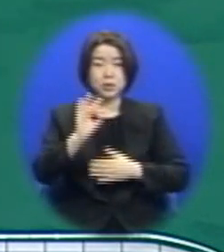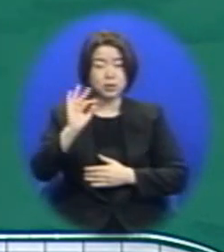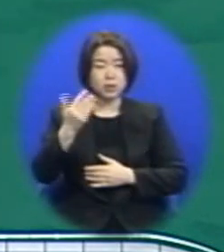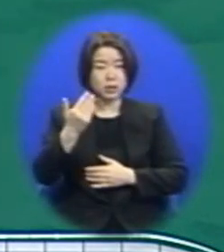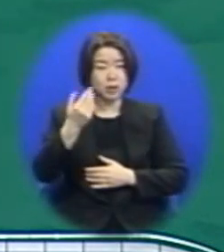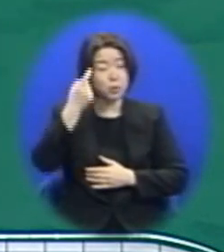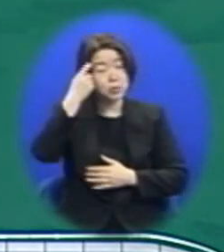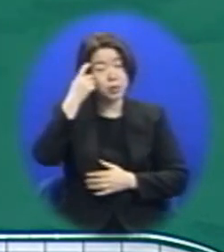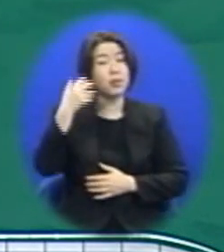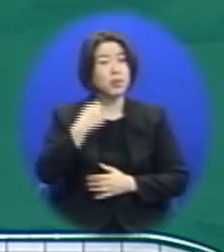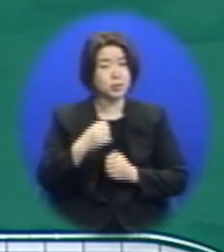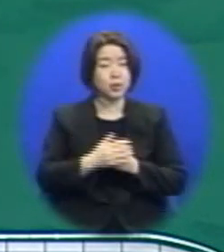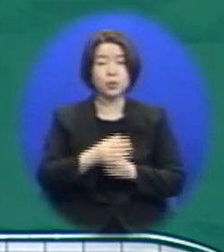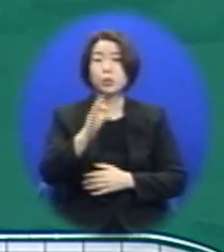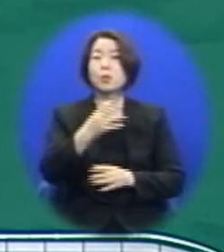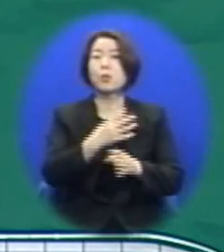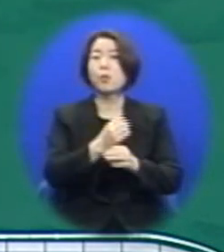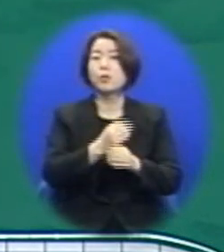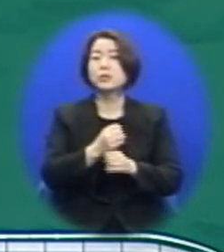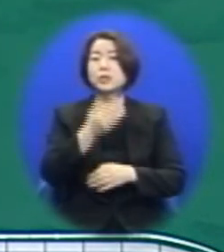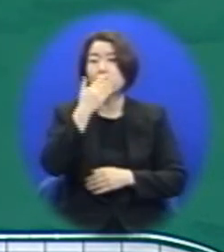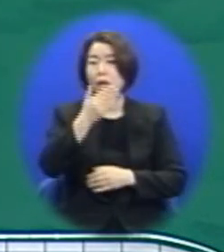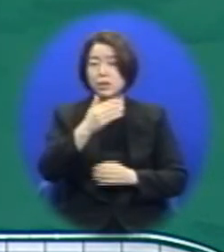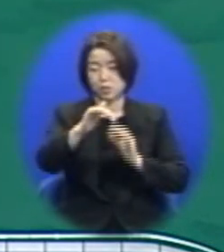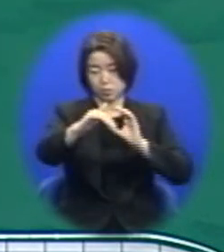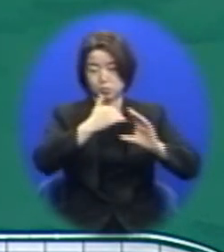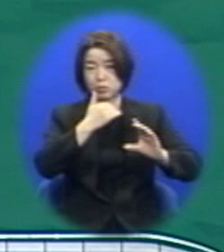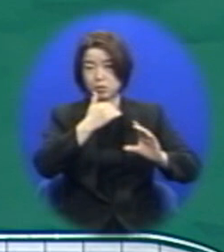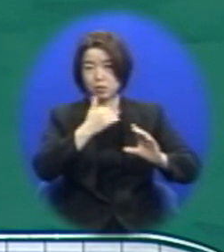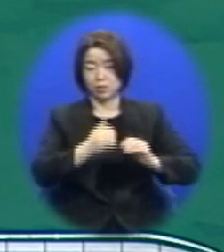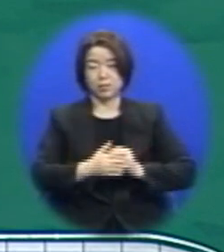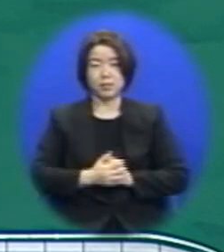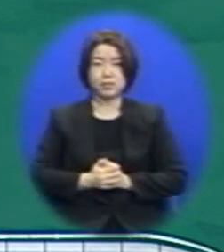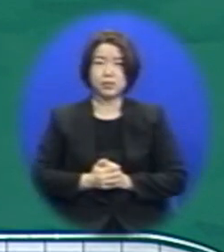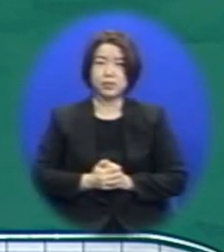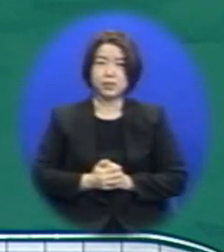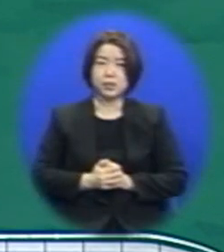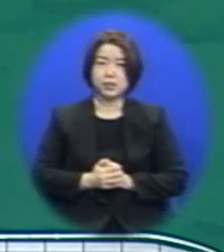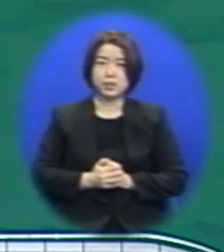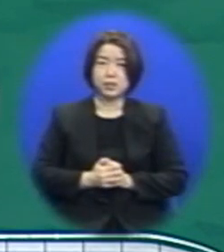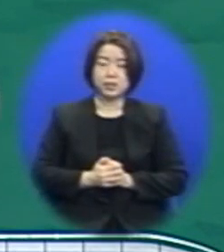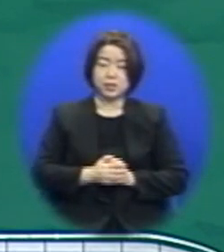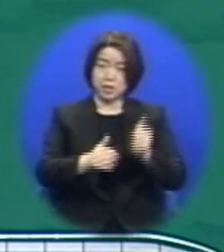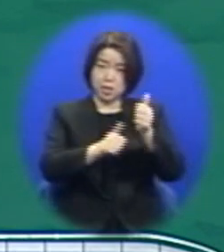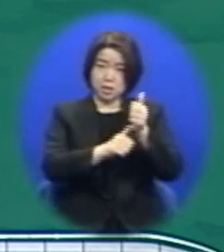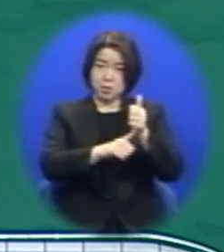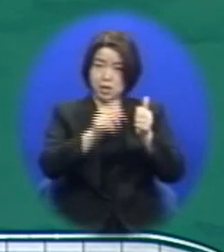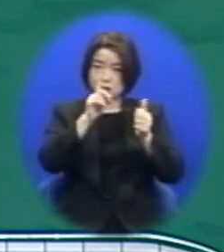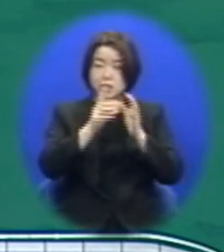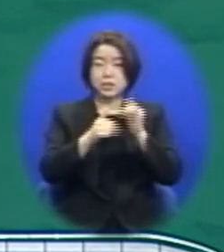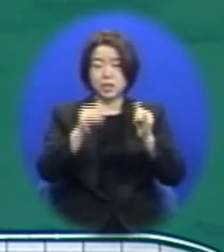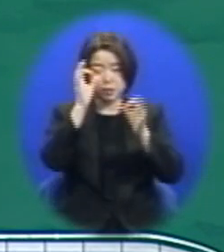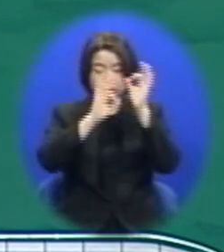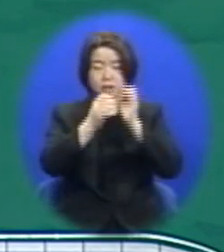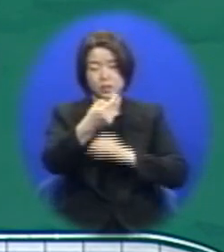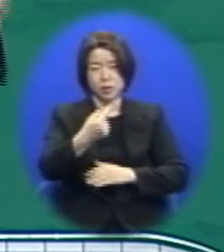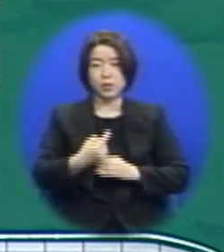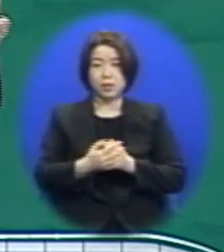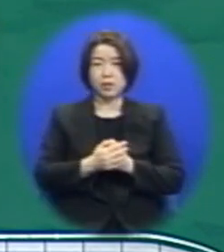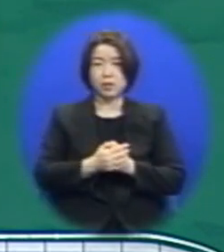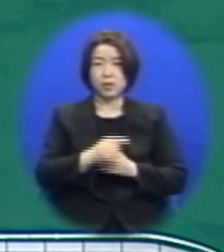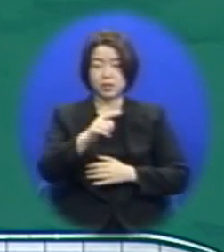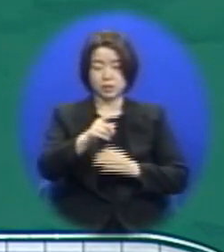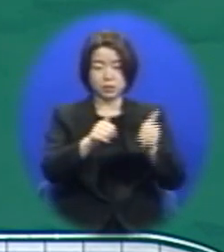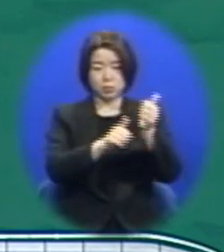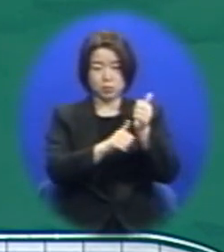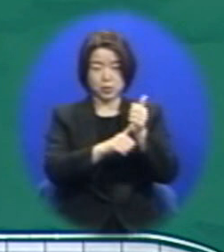생각하는지 돈 언제 됐냐고 자꾸 메일이 오는 겁니다. 부목사님 한 분이 찾아오셨어요. 그